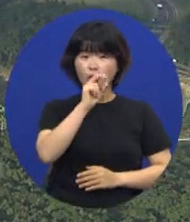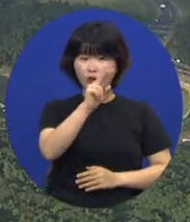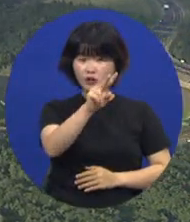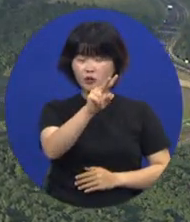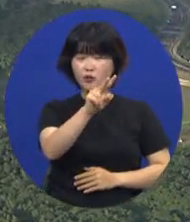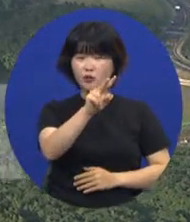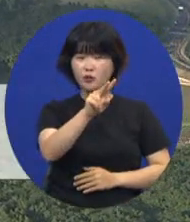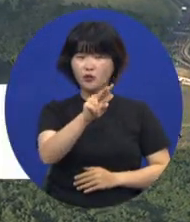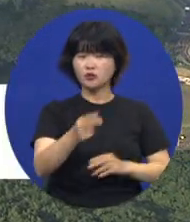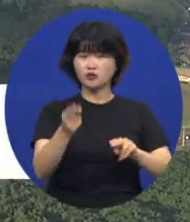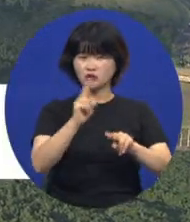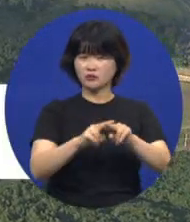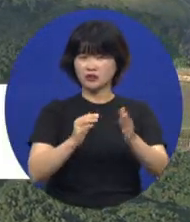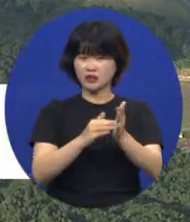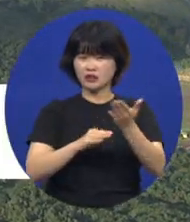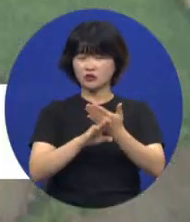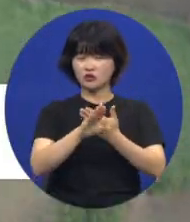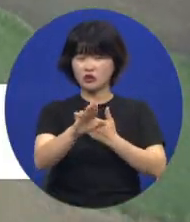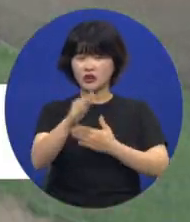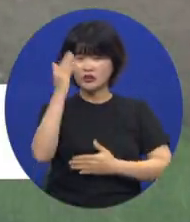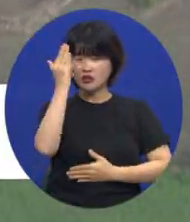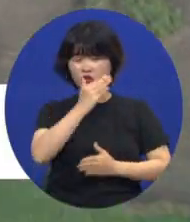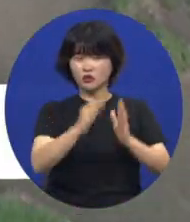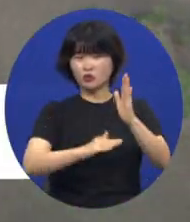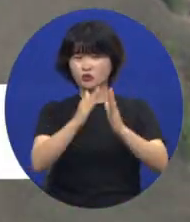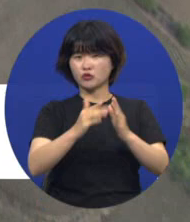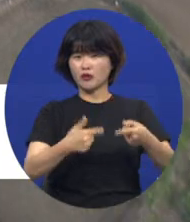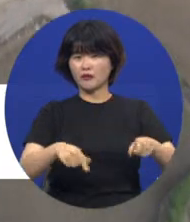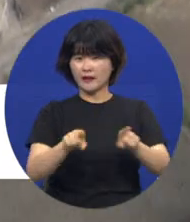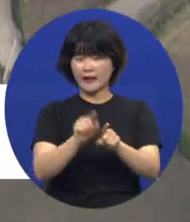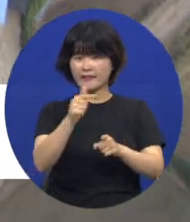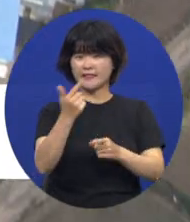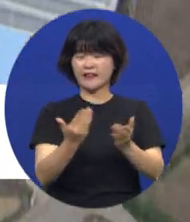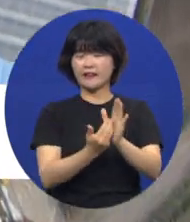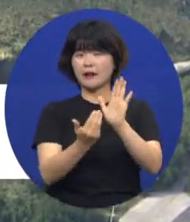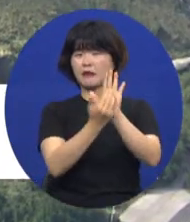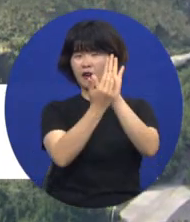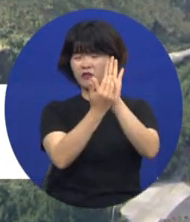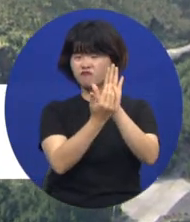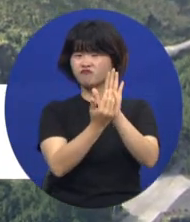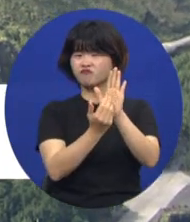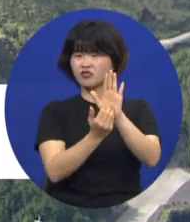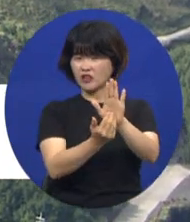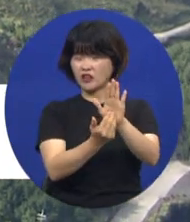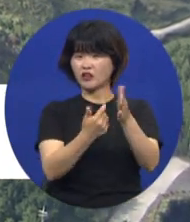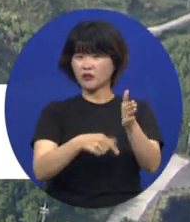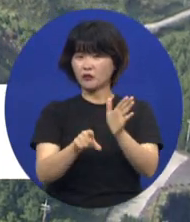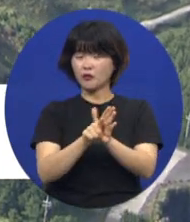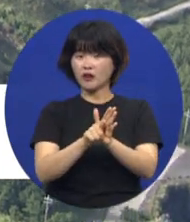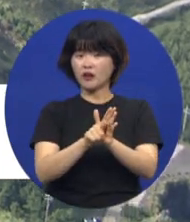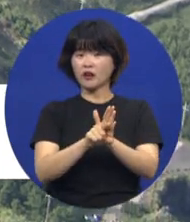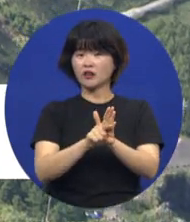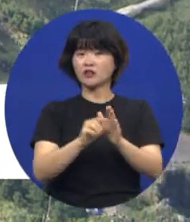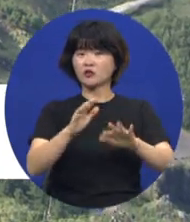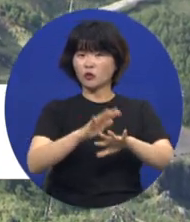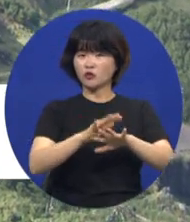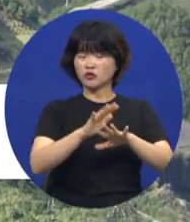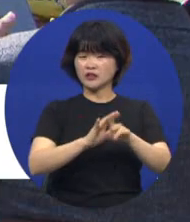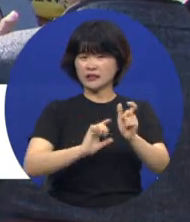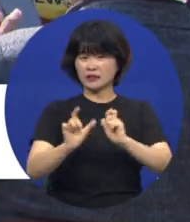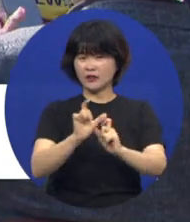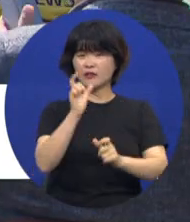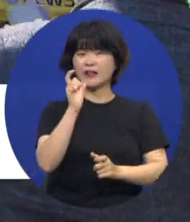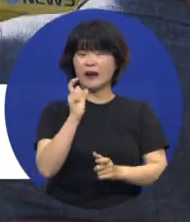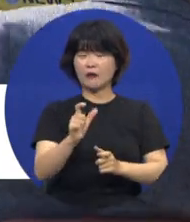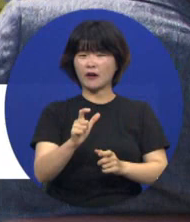지사는 취임 직후부터 청정과 공존을 위해 난개발을 차단하겠다며 중산간 보전과 농지 관리 강화